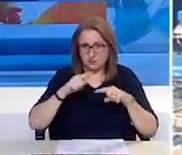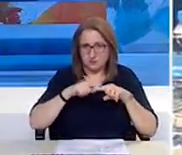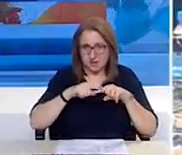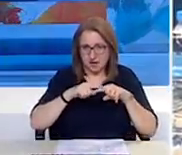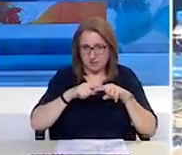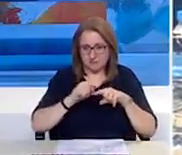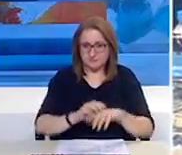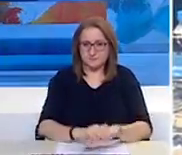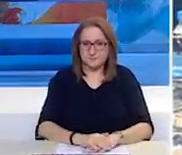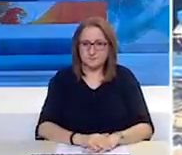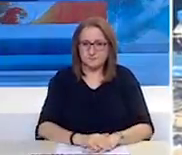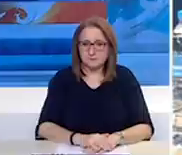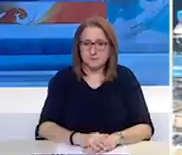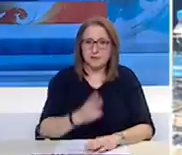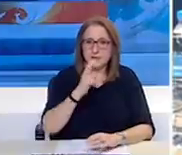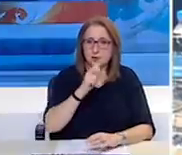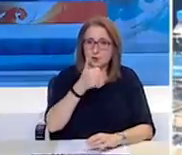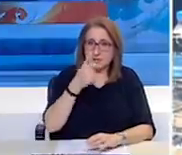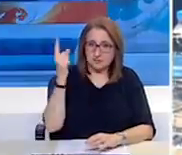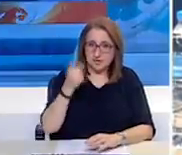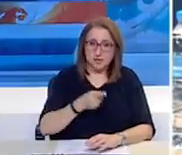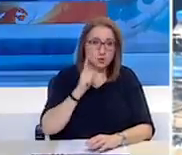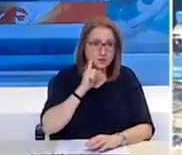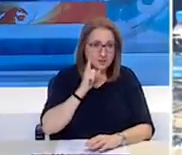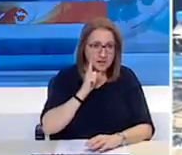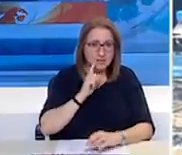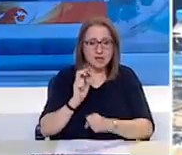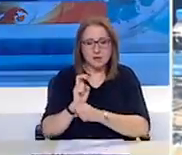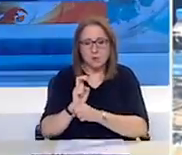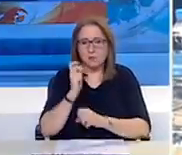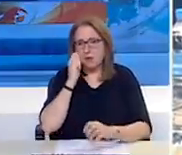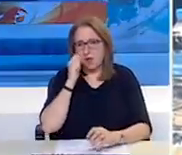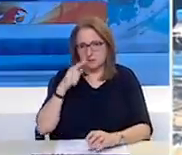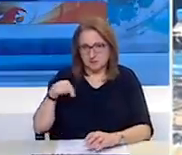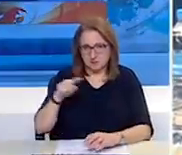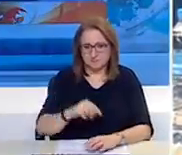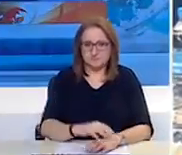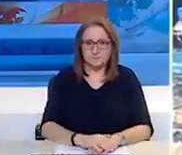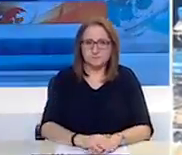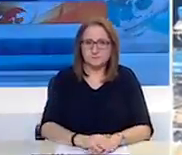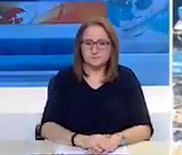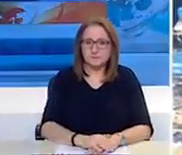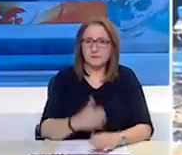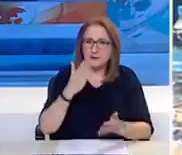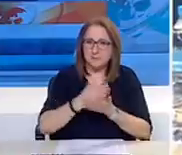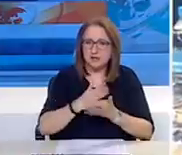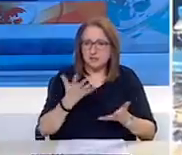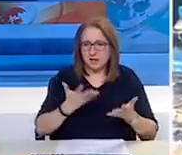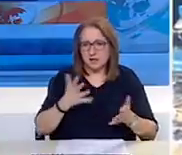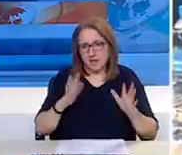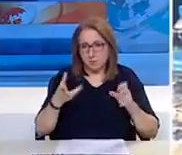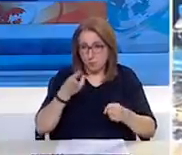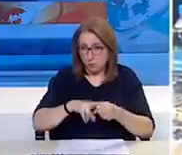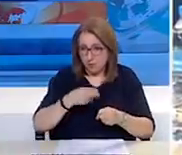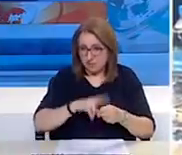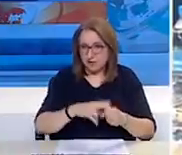37, δηλαδή το 26% ήταν γυναίκες και οι υπόλοιποι άνδρες. Η διάμεση ηλικία των θανόντων συμπολιτών